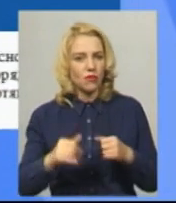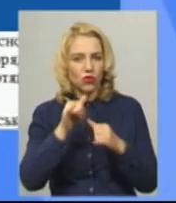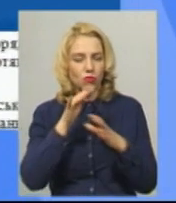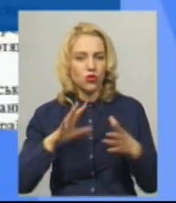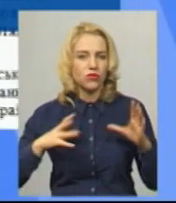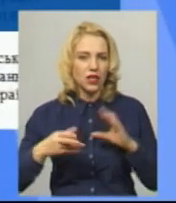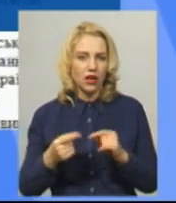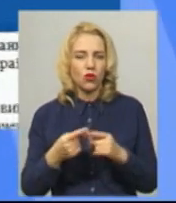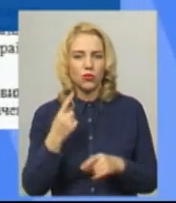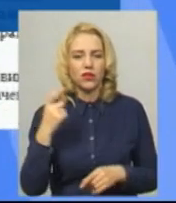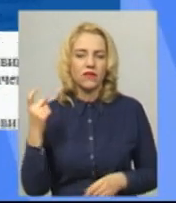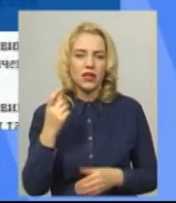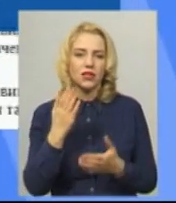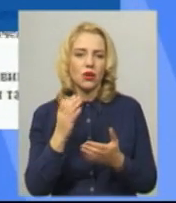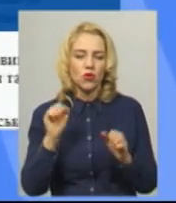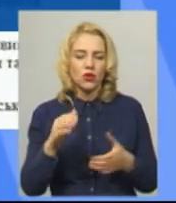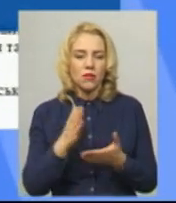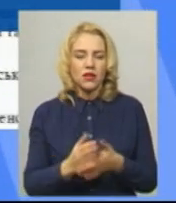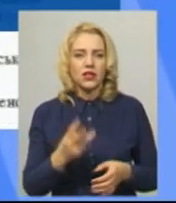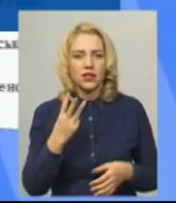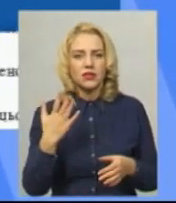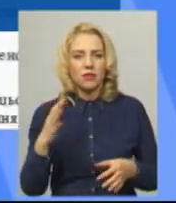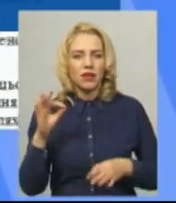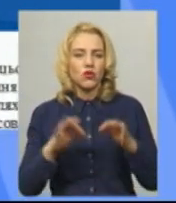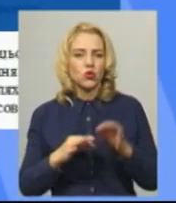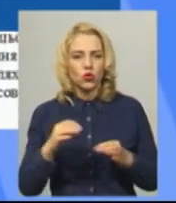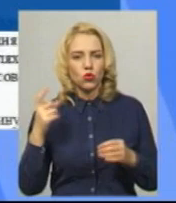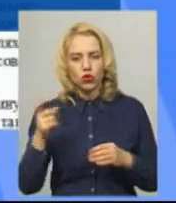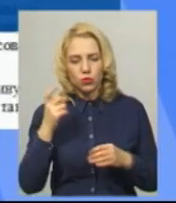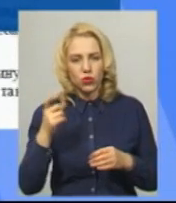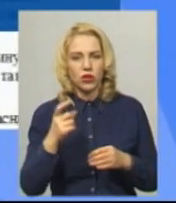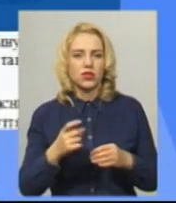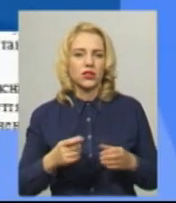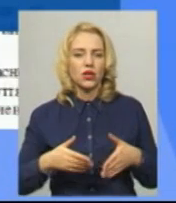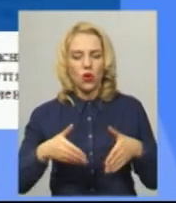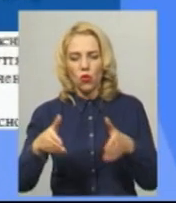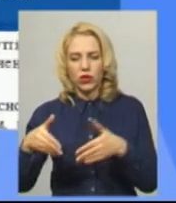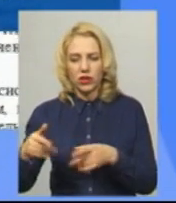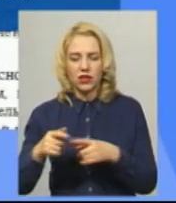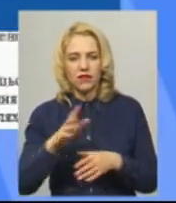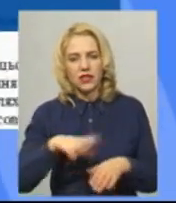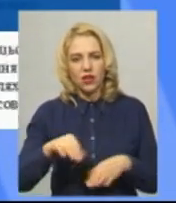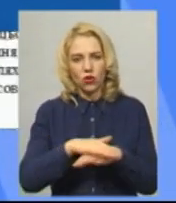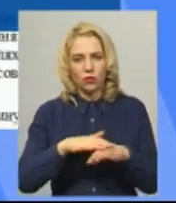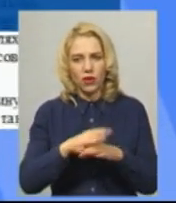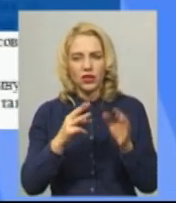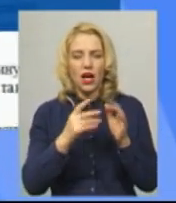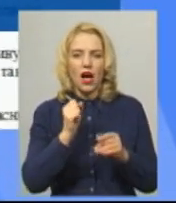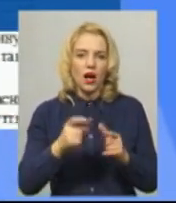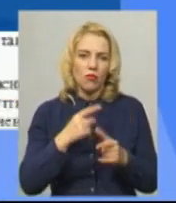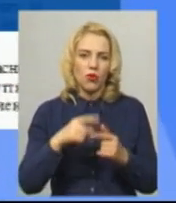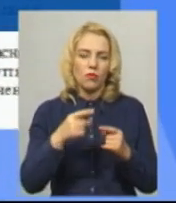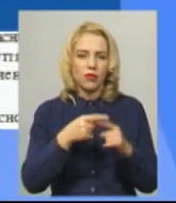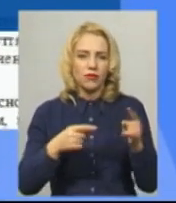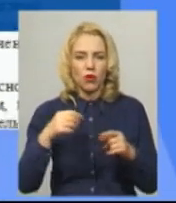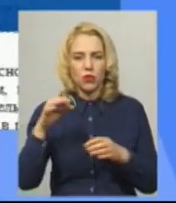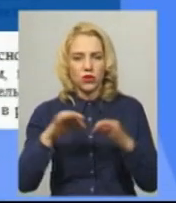Загалом один власник може мати 35% господарських угідь громади, 8% у межах області або 0,5% на рівні країни.